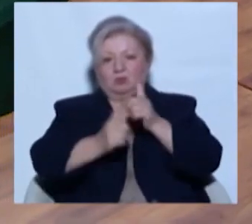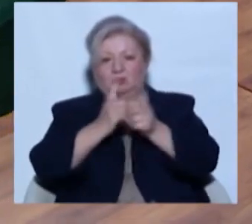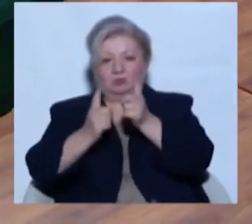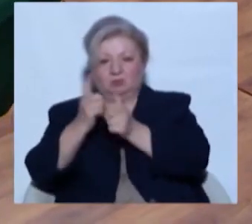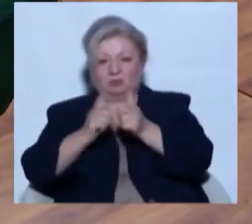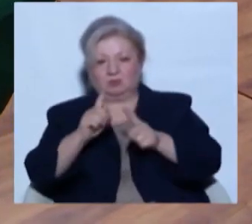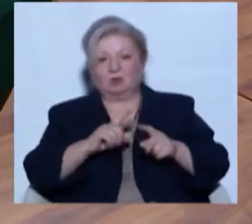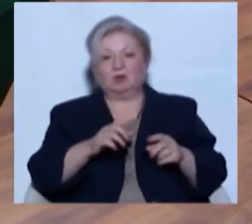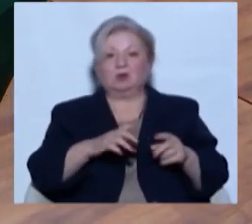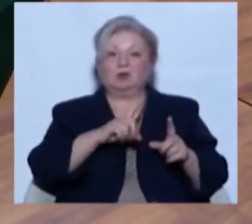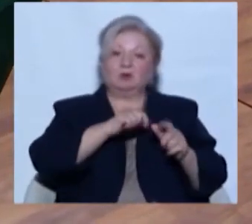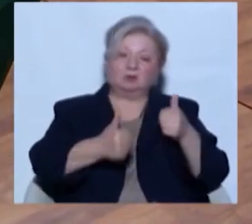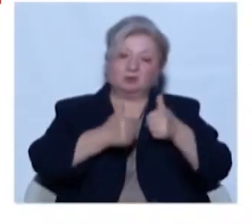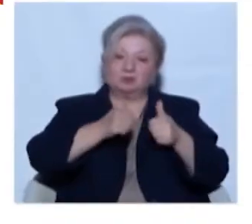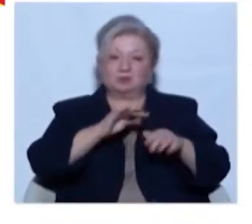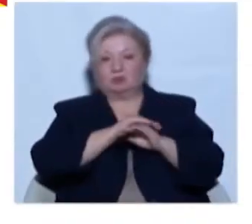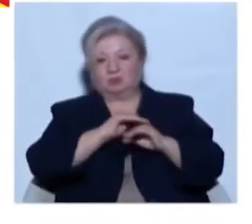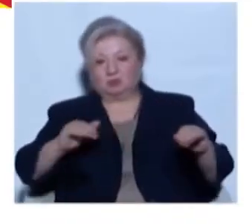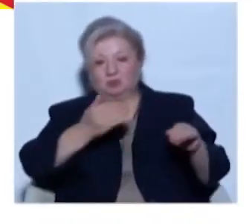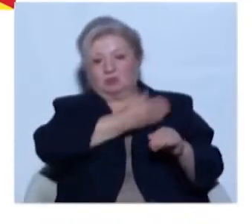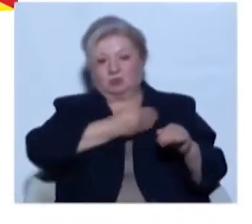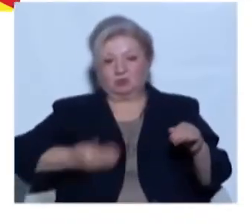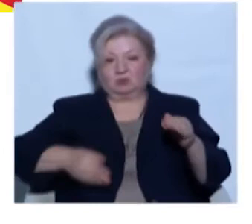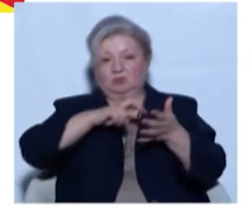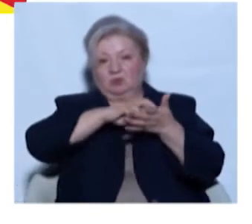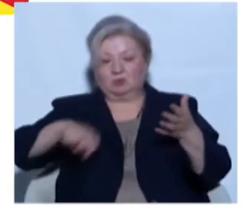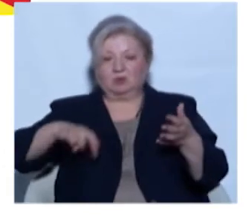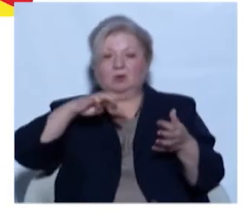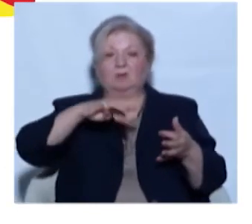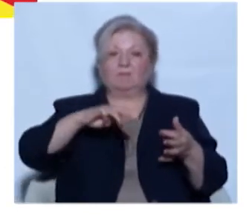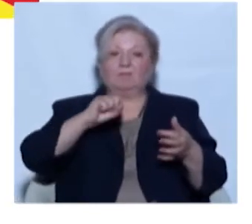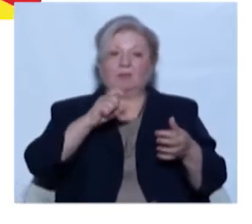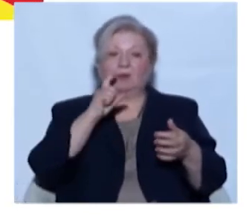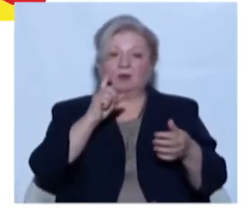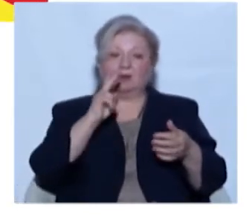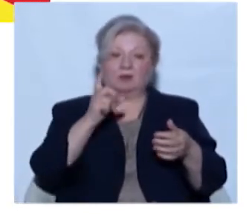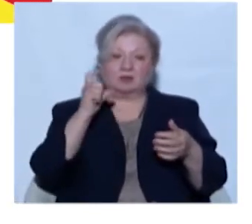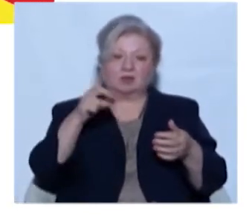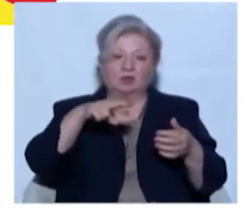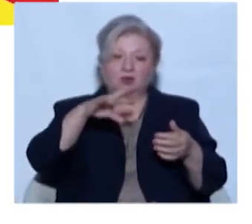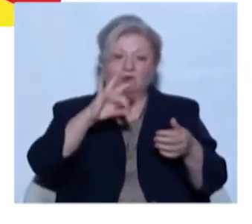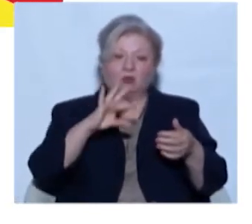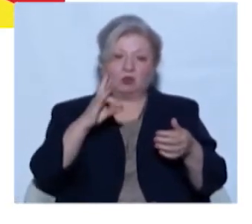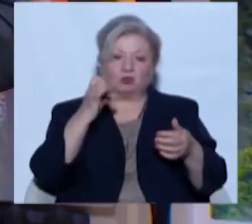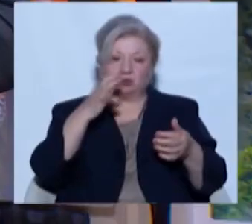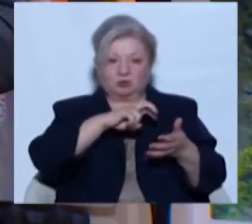შედარებით იოლად გავიდა იუგოსლავიის შემადგენლობიდან მაკედონია, რომელიც იუგოსლავიის უკიდურესი